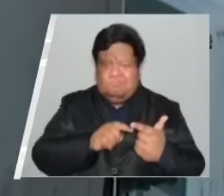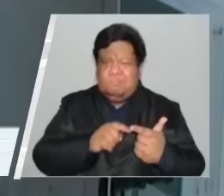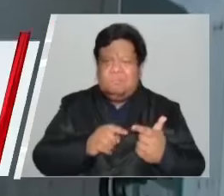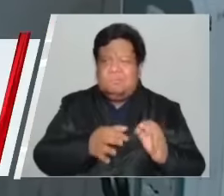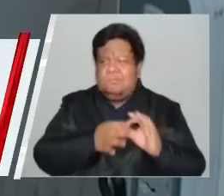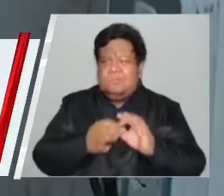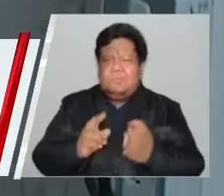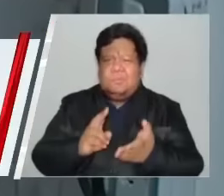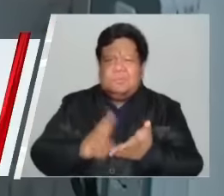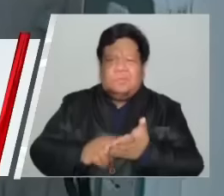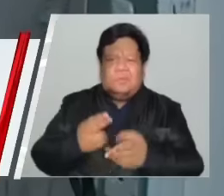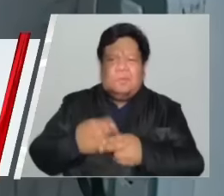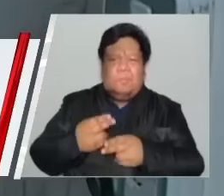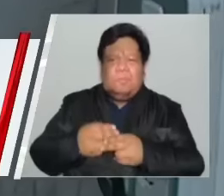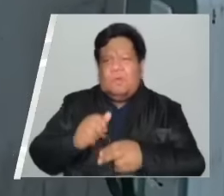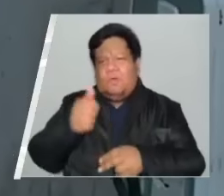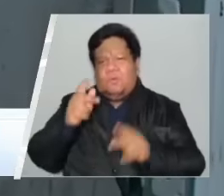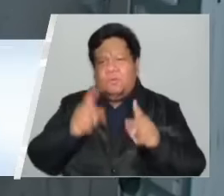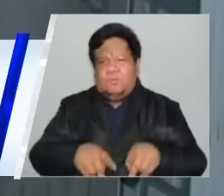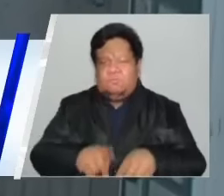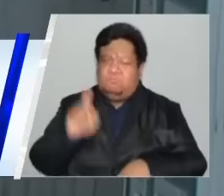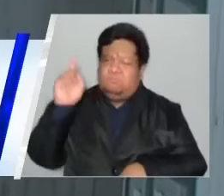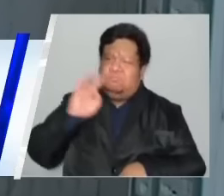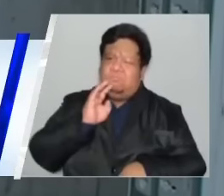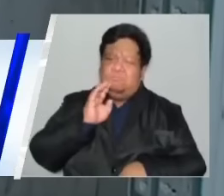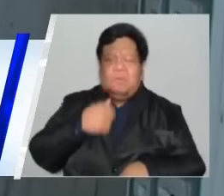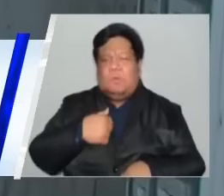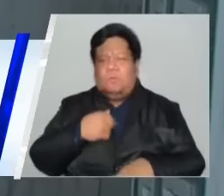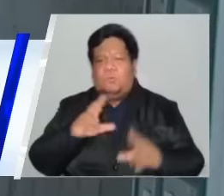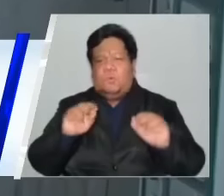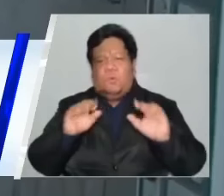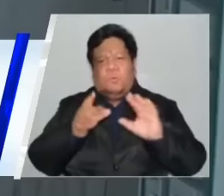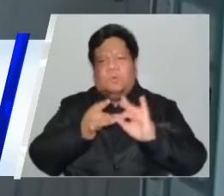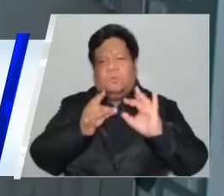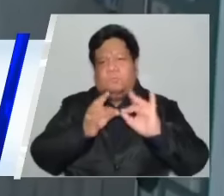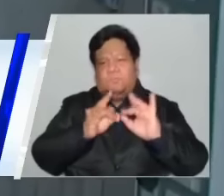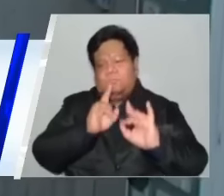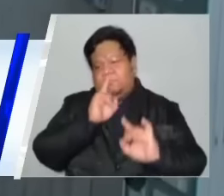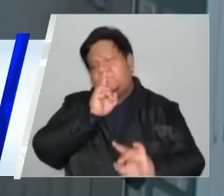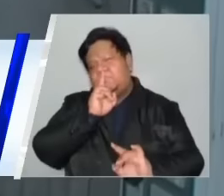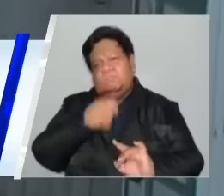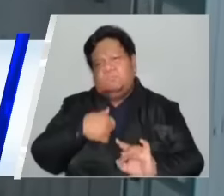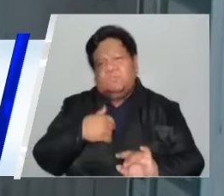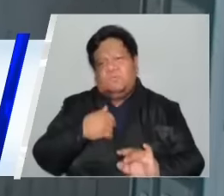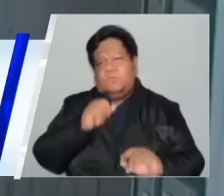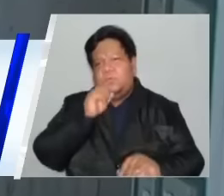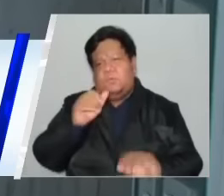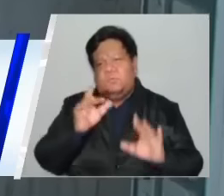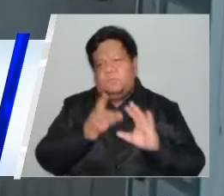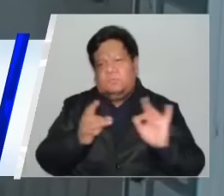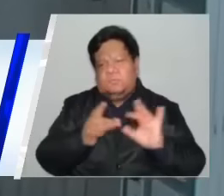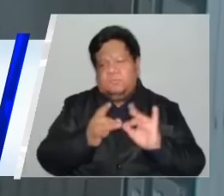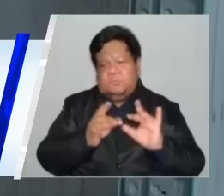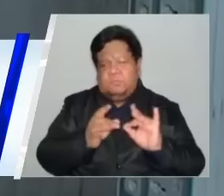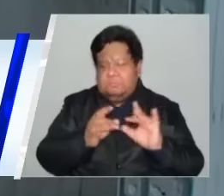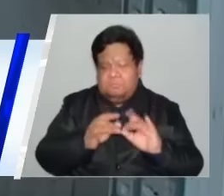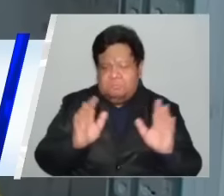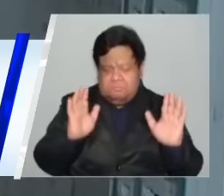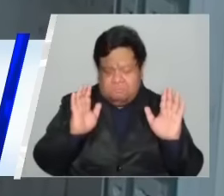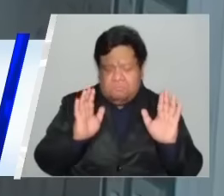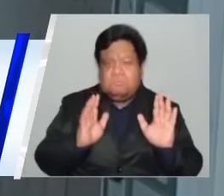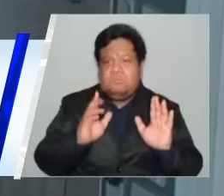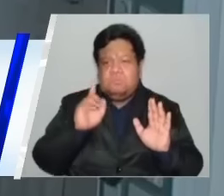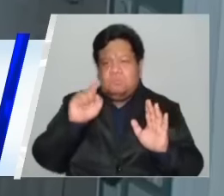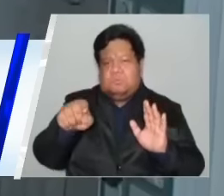dyan, sir. No comment po ako. Hindi po ako magsasalita sa na lang po, sa court na lang po